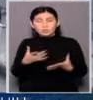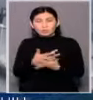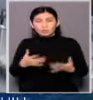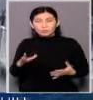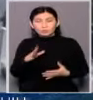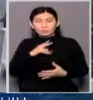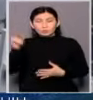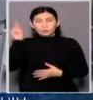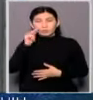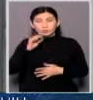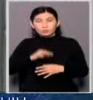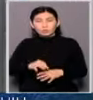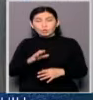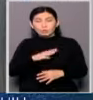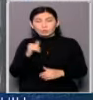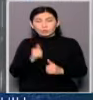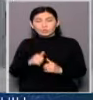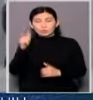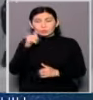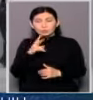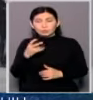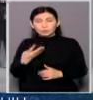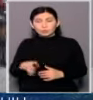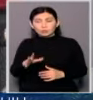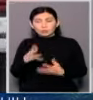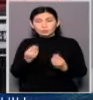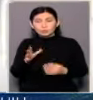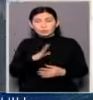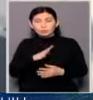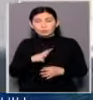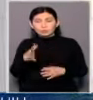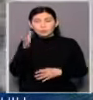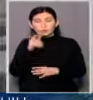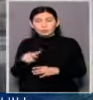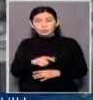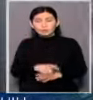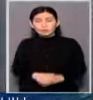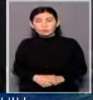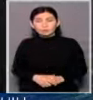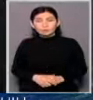форматтағы сабақтар өткізіпті. Әрі жылына 240 күннен астам уақытқа теңізге шығады.